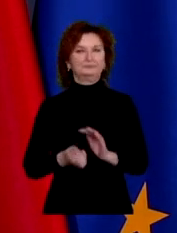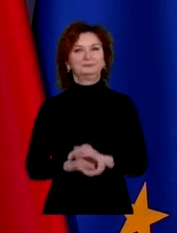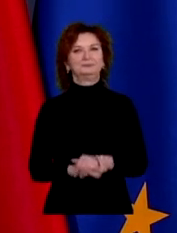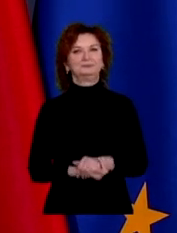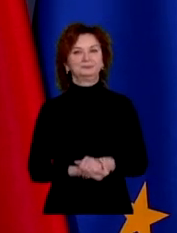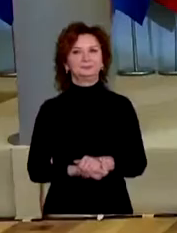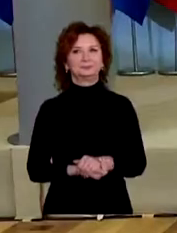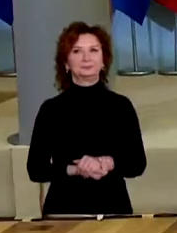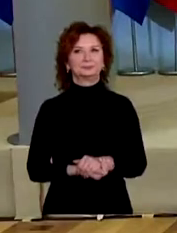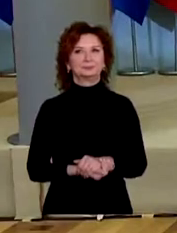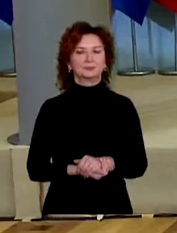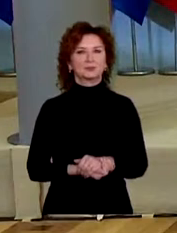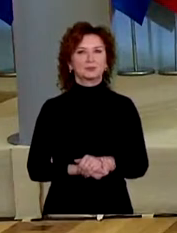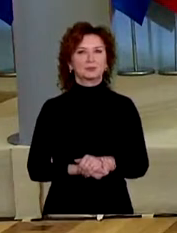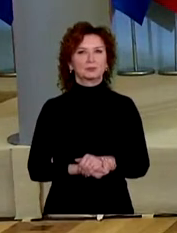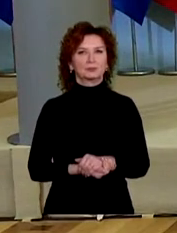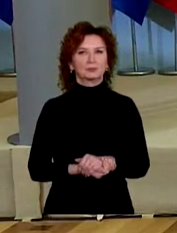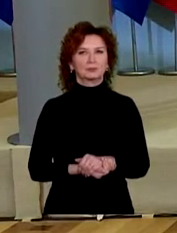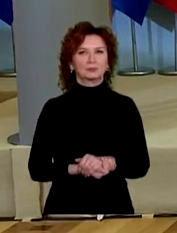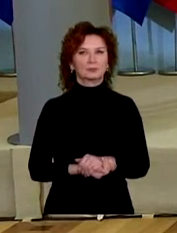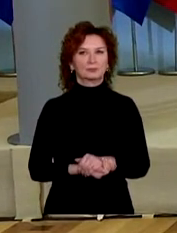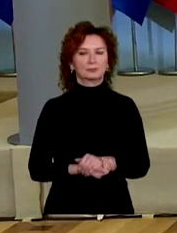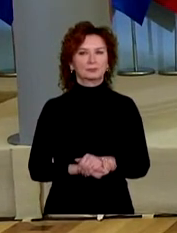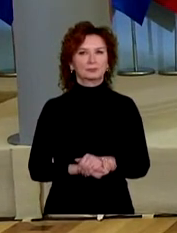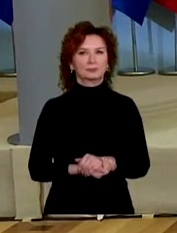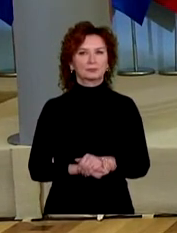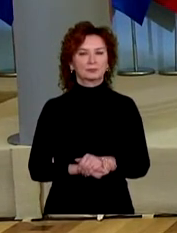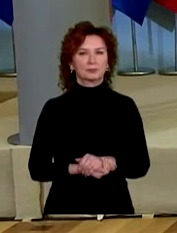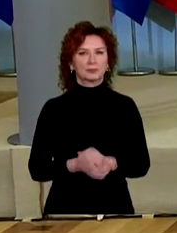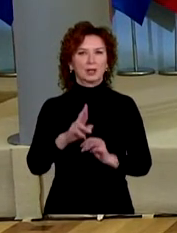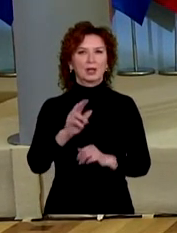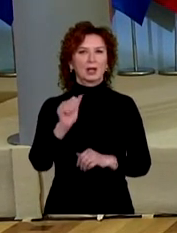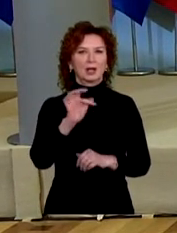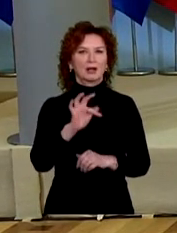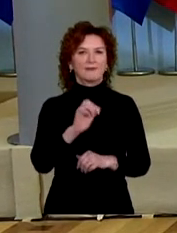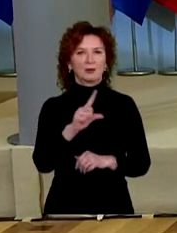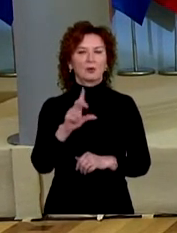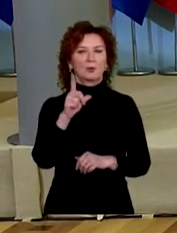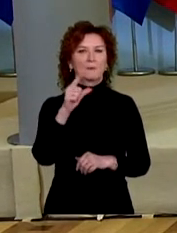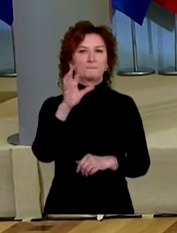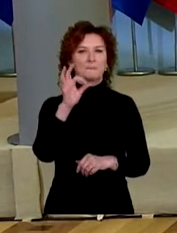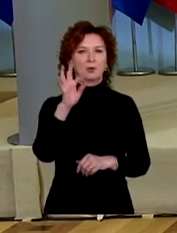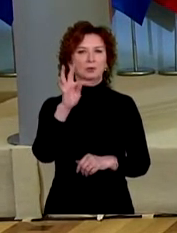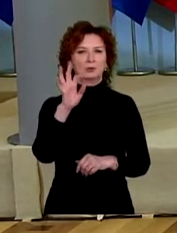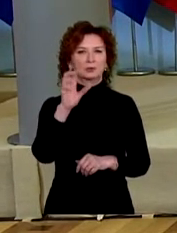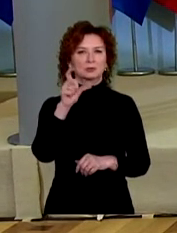przepisy. I bardzo proszę, pan redaktor Rafał Potocki, TVP Info.